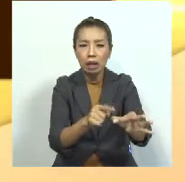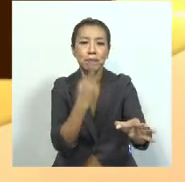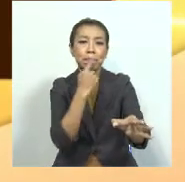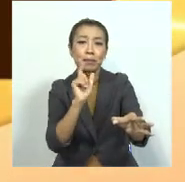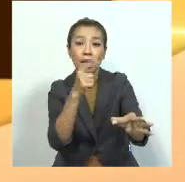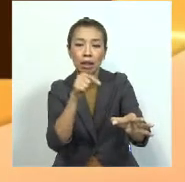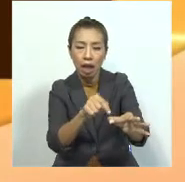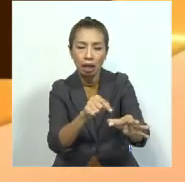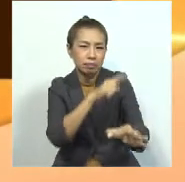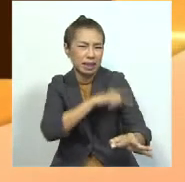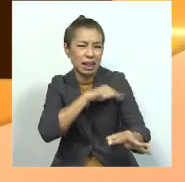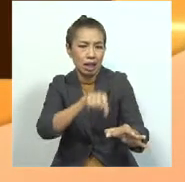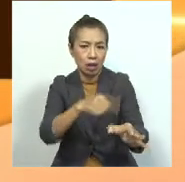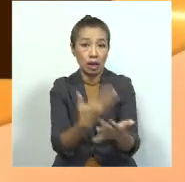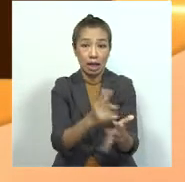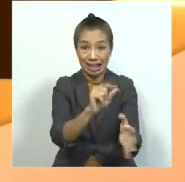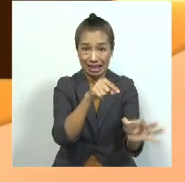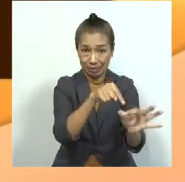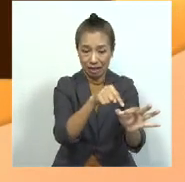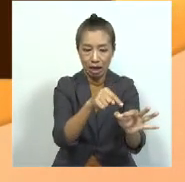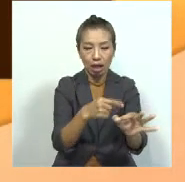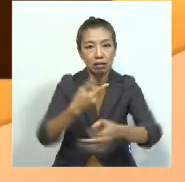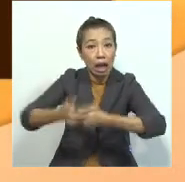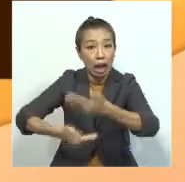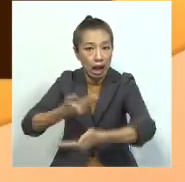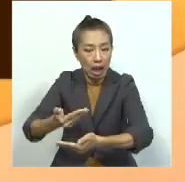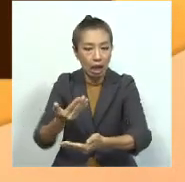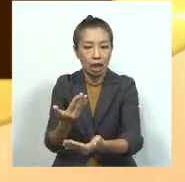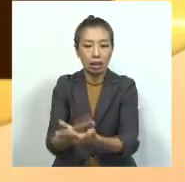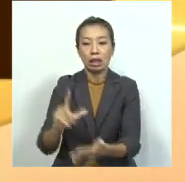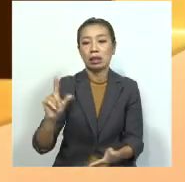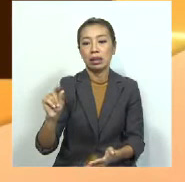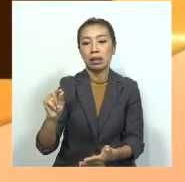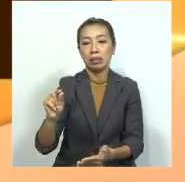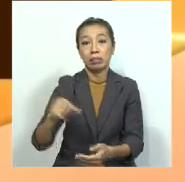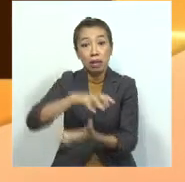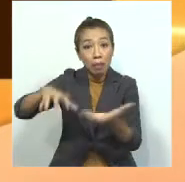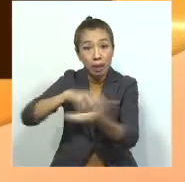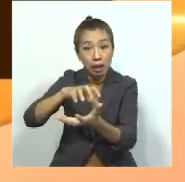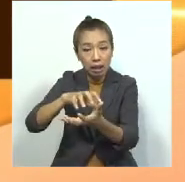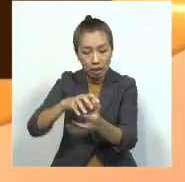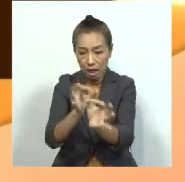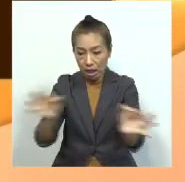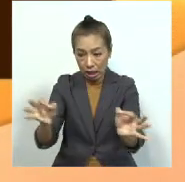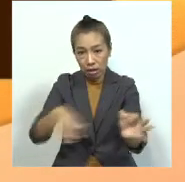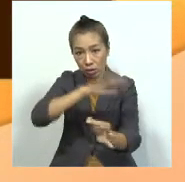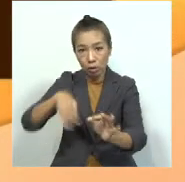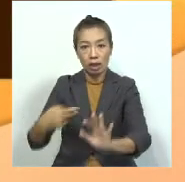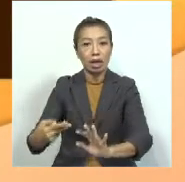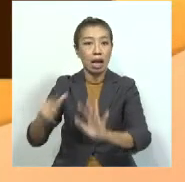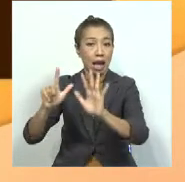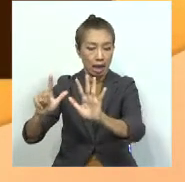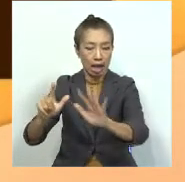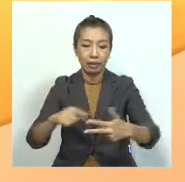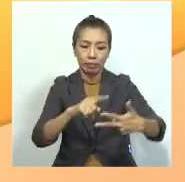ทองแดงผสมนิกเกิลชนิดราคา20บาทจ่ายแลกเหรียญละ20บาทผลิตไม่เกิน5ล้านเหรียญค่ะนอกจ